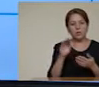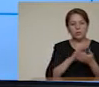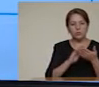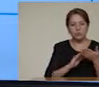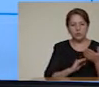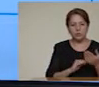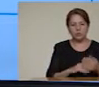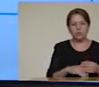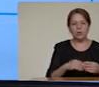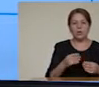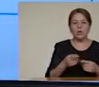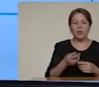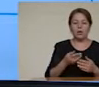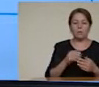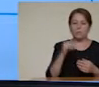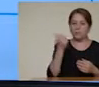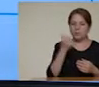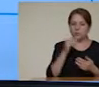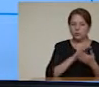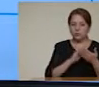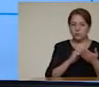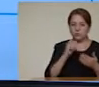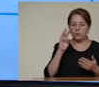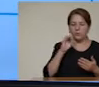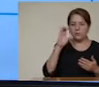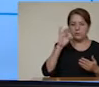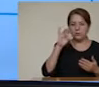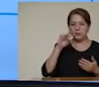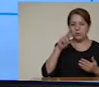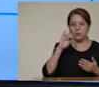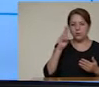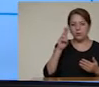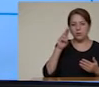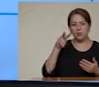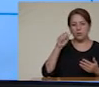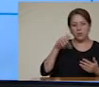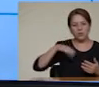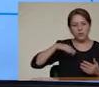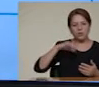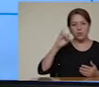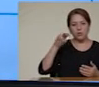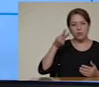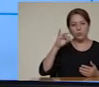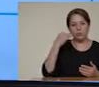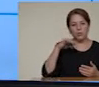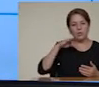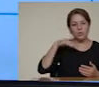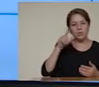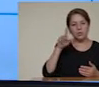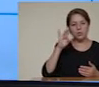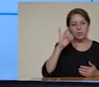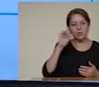Kalendarlarni avvaliga yozib chiqasiz. Misrliklar kalendari, Yuliy kalendari, Grigoriy kalendari.